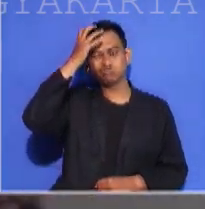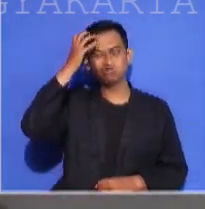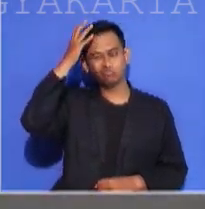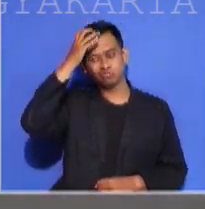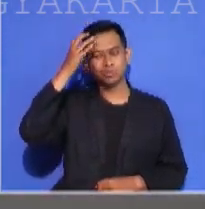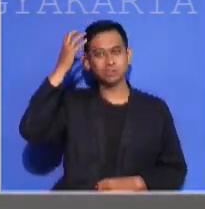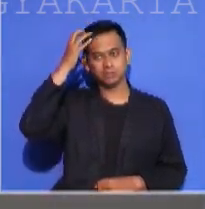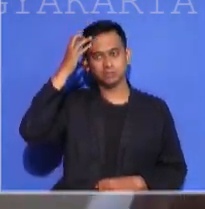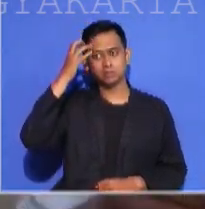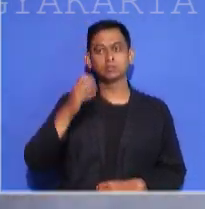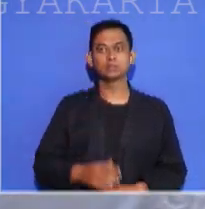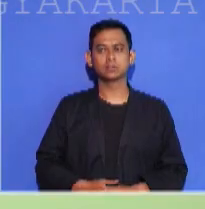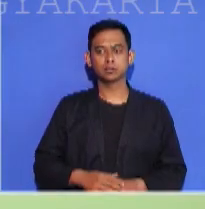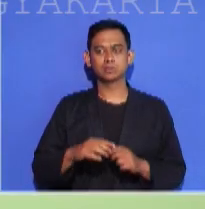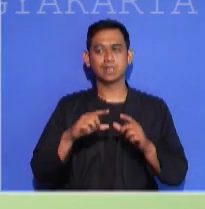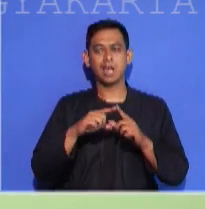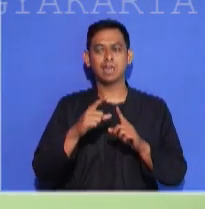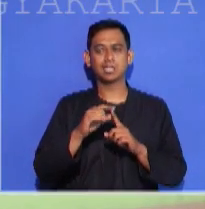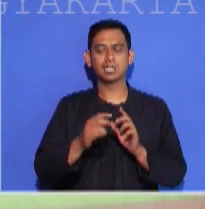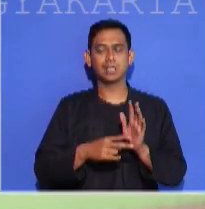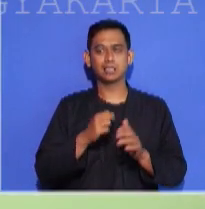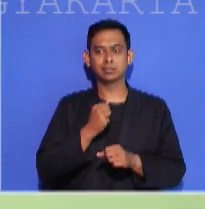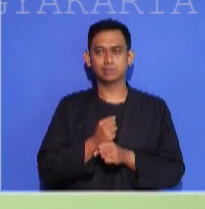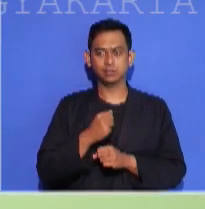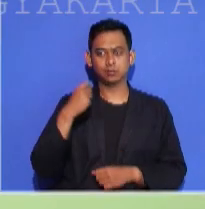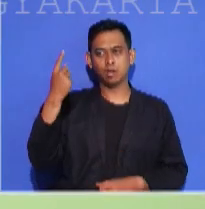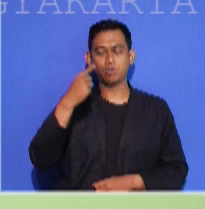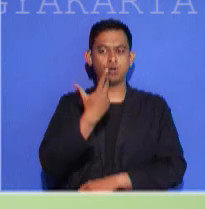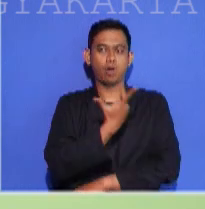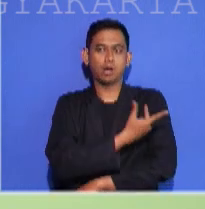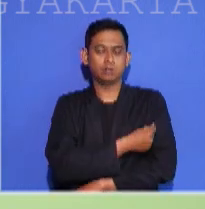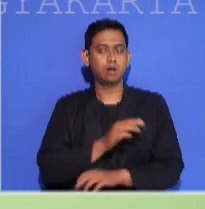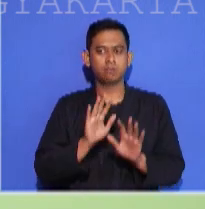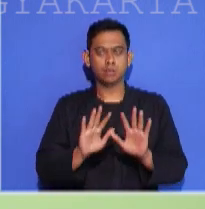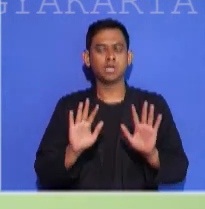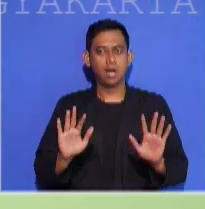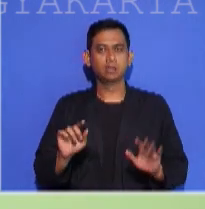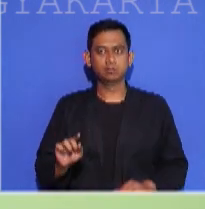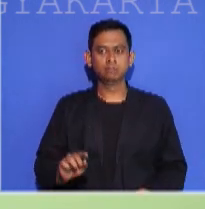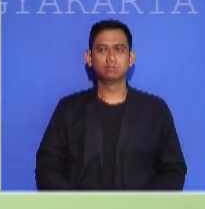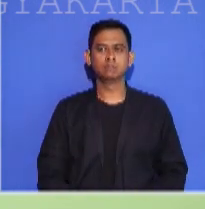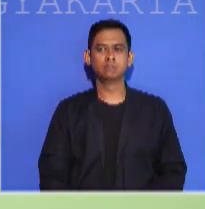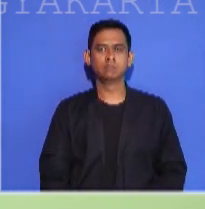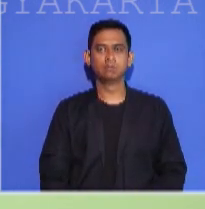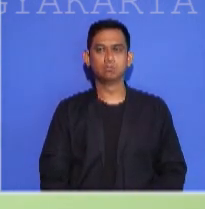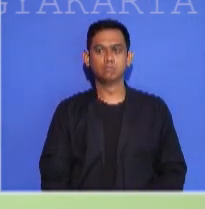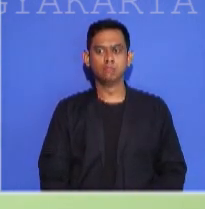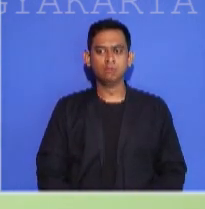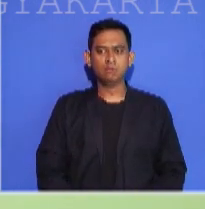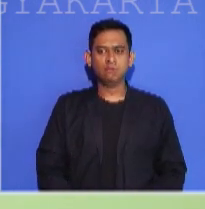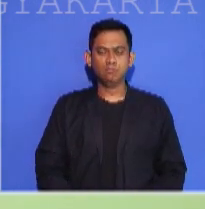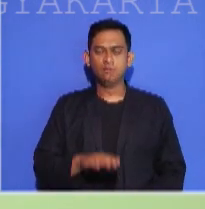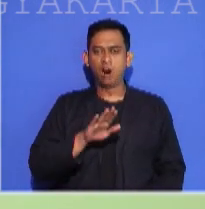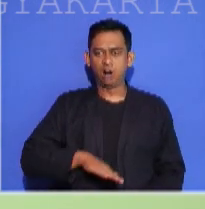radang selaput otak secara umum kalau untuk vaksin yang banyak berada dari pasaran ini ee bisa untuk anak di